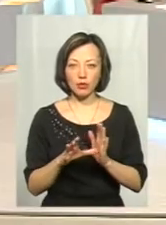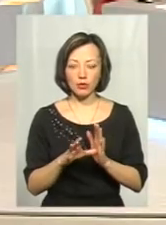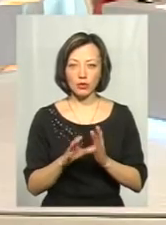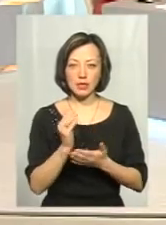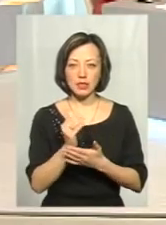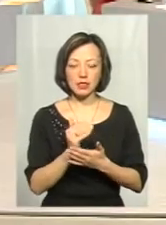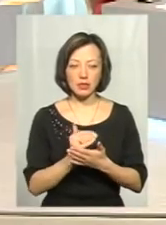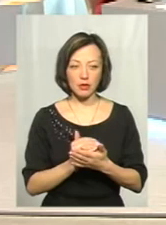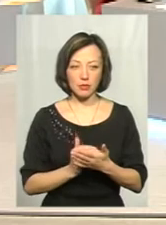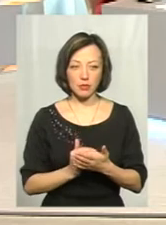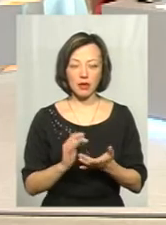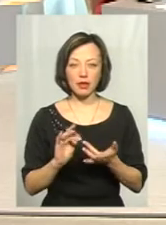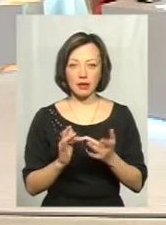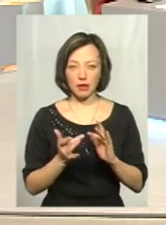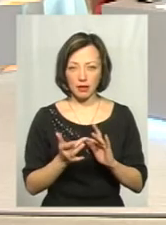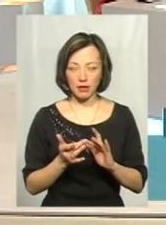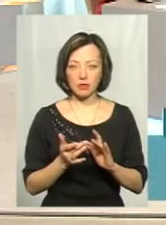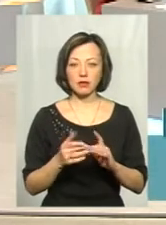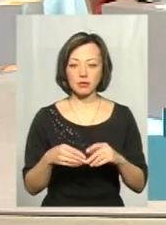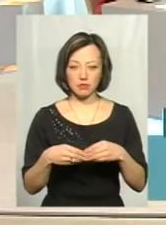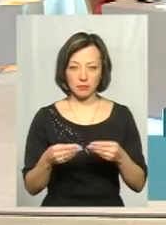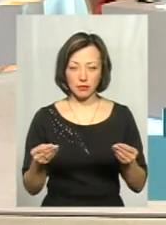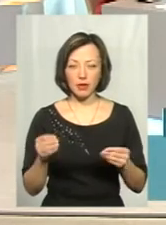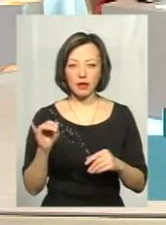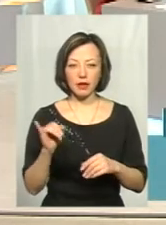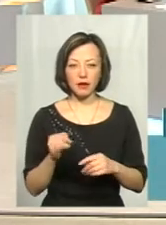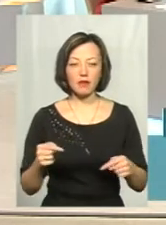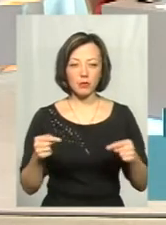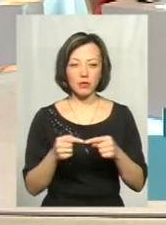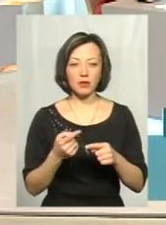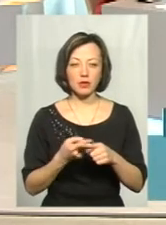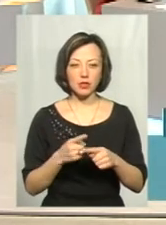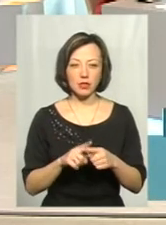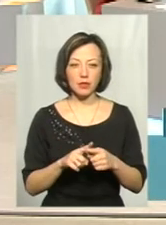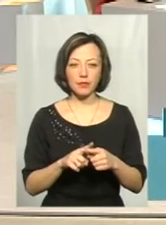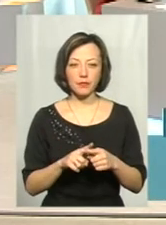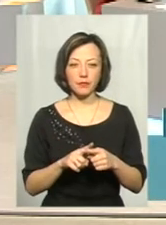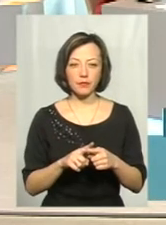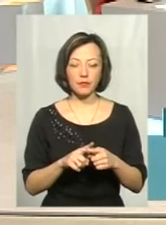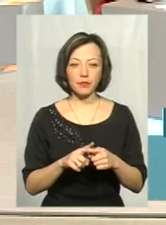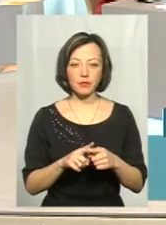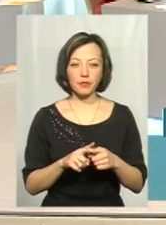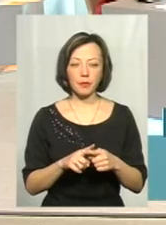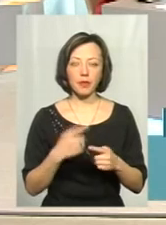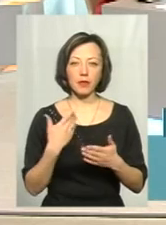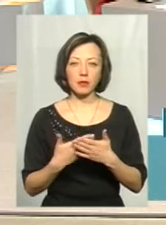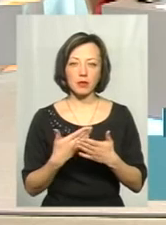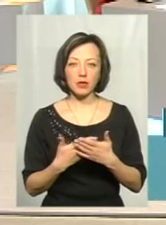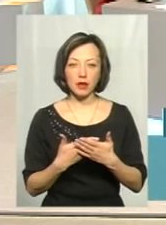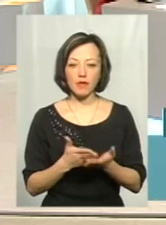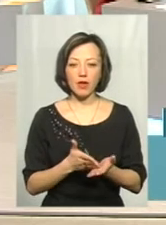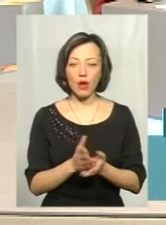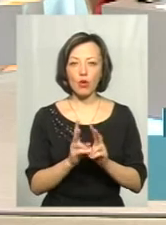до інтернет-провайдерів. Ну і відповідно, це вже у нас є орієнтовно варіант, хто